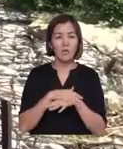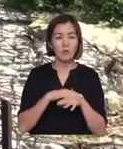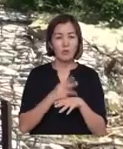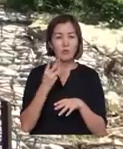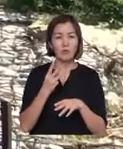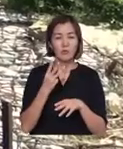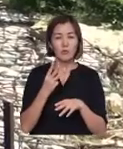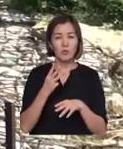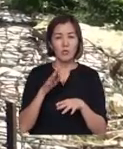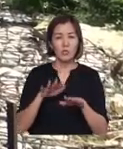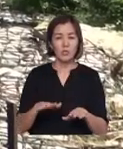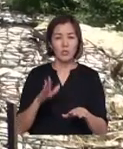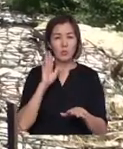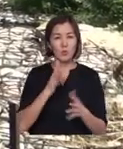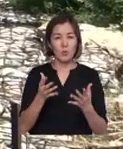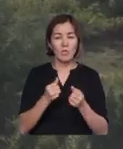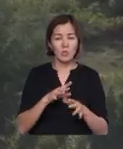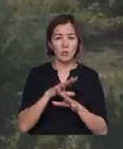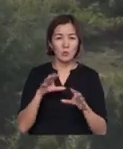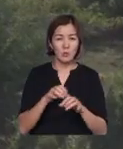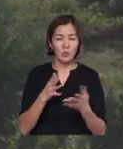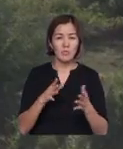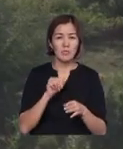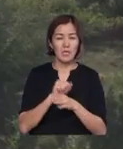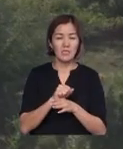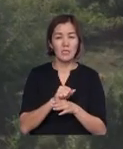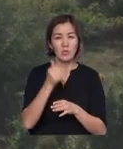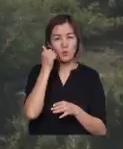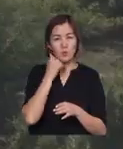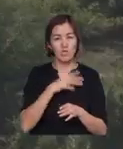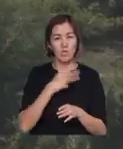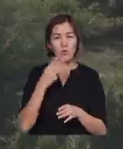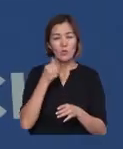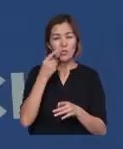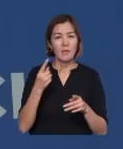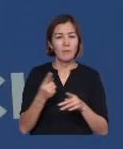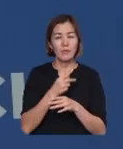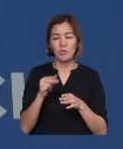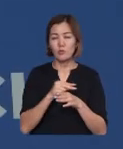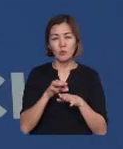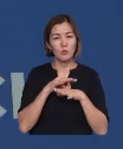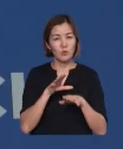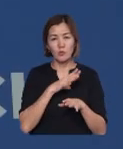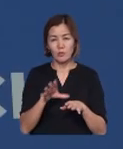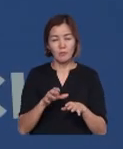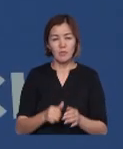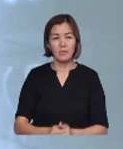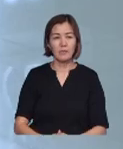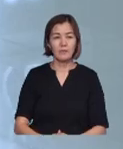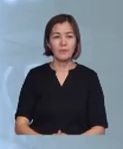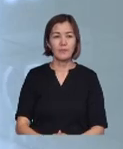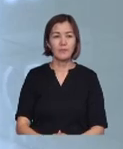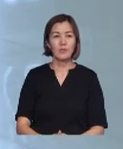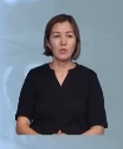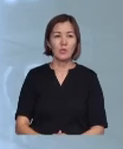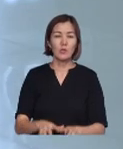ұңғымадан су алып отыр. Бірақ сүзгі станциялары тозған. Әкімдіктің ақпарынша 30 жылда бірде бір жөндеу жұмыстары жасалмапты.